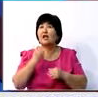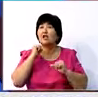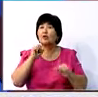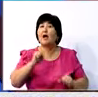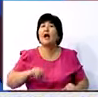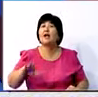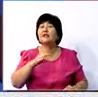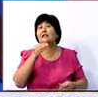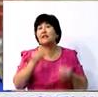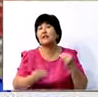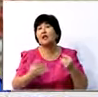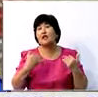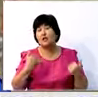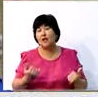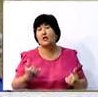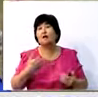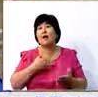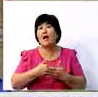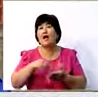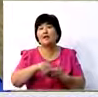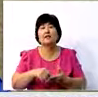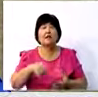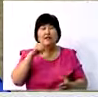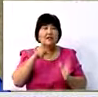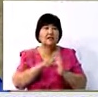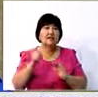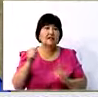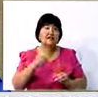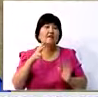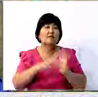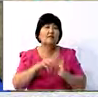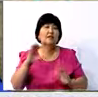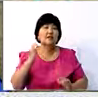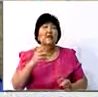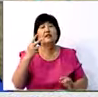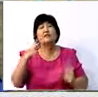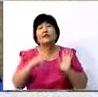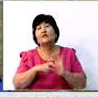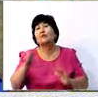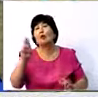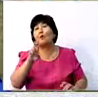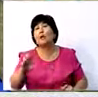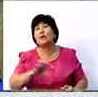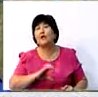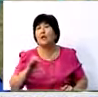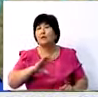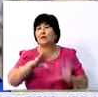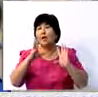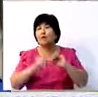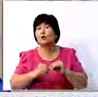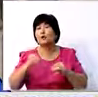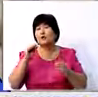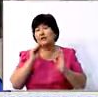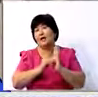чемпионкой азиатских игр. На сегодня в активе Казахстана 6 золотых, 8 серебряных и 28 бронзовых медалей. В медальном зачете сборная